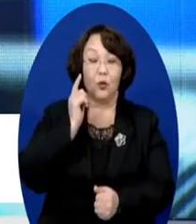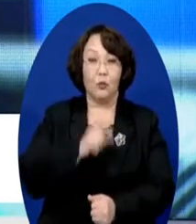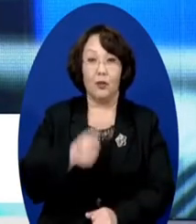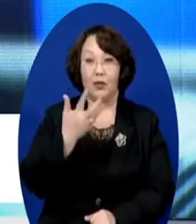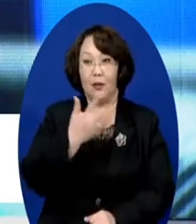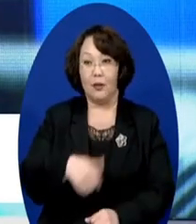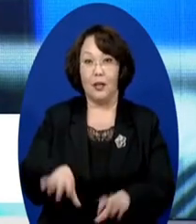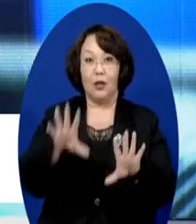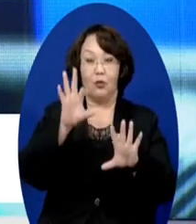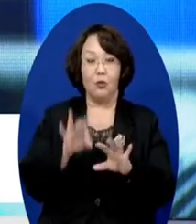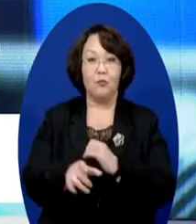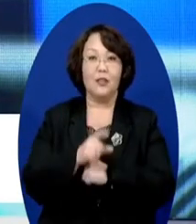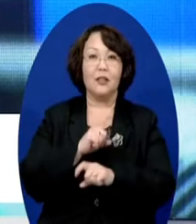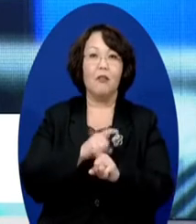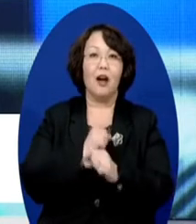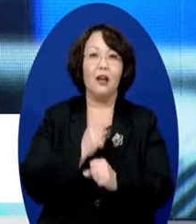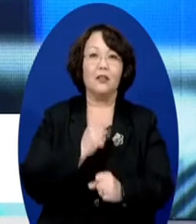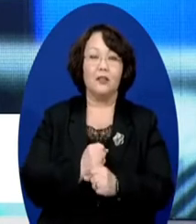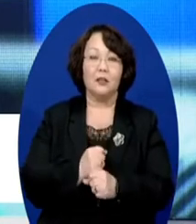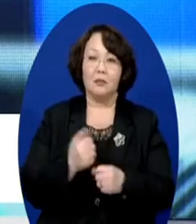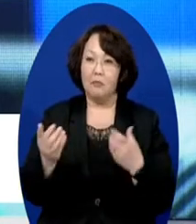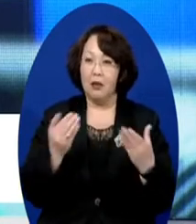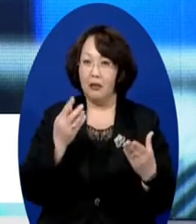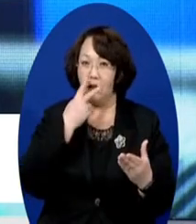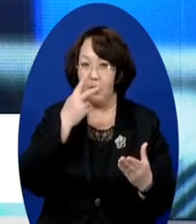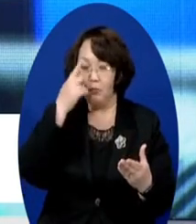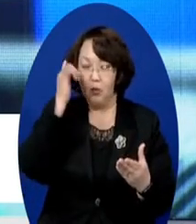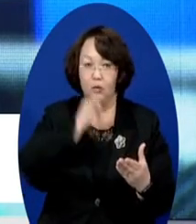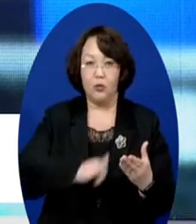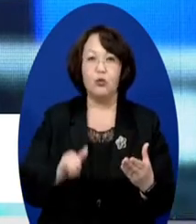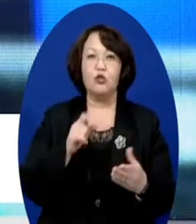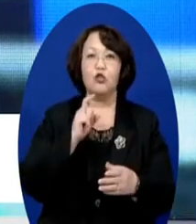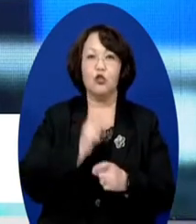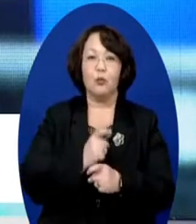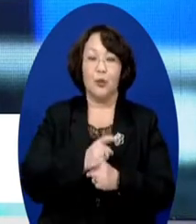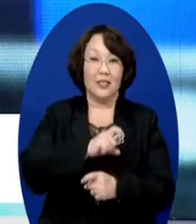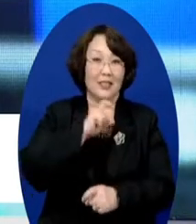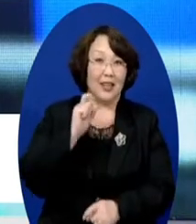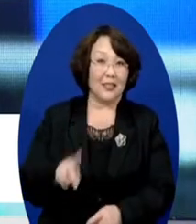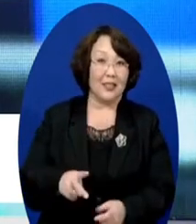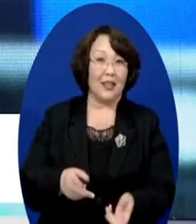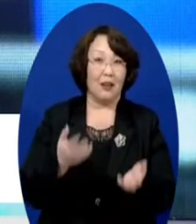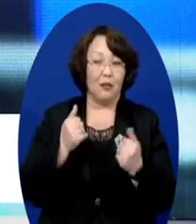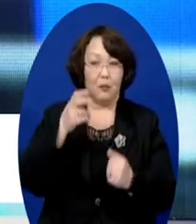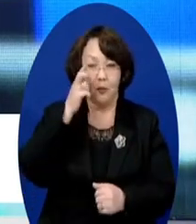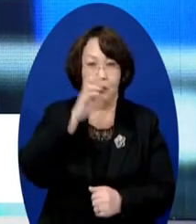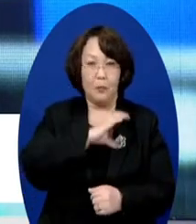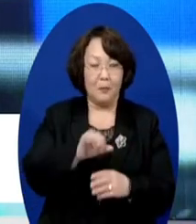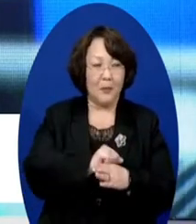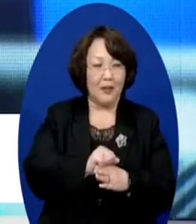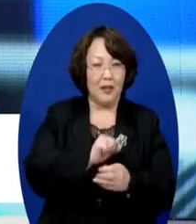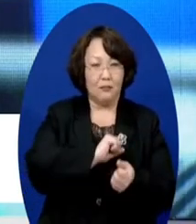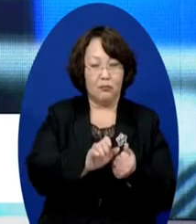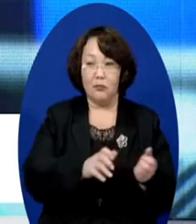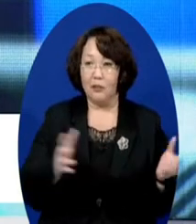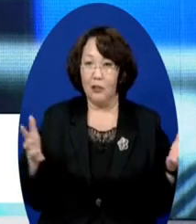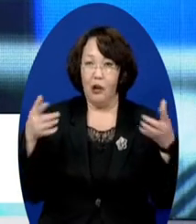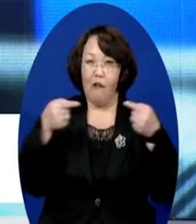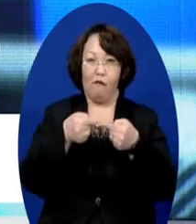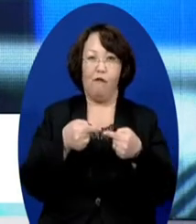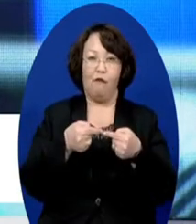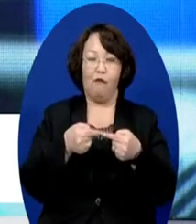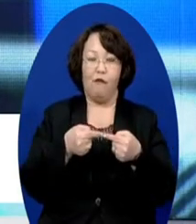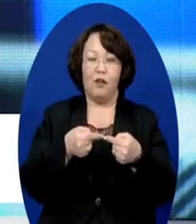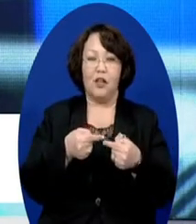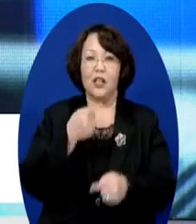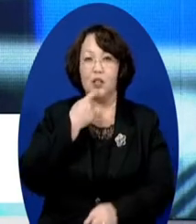нь мэрэгжлээрэн ажиллаж байна. Энэ хоёр тооноос харахадлаа манай улсын хөдөлмөрийн зах зээлийн эрэлт боловсруулалтын салбарын нийлүүлэлт байгаа унахгүй байгаа нь